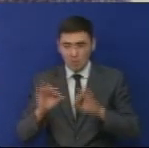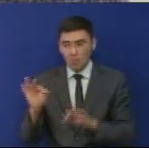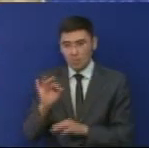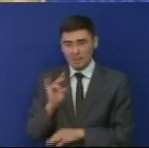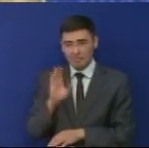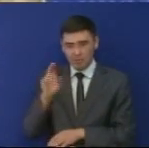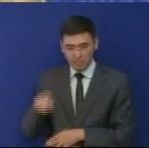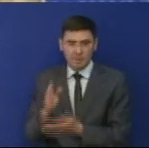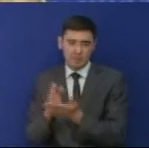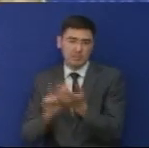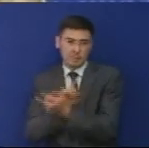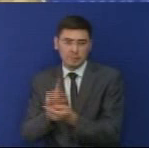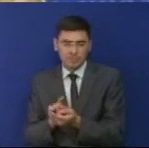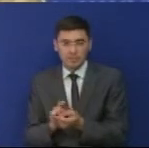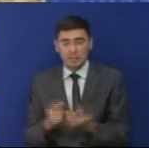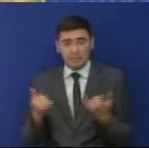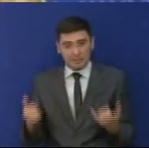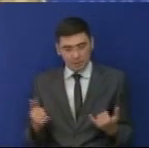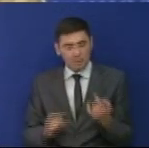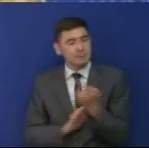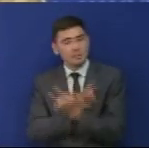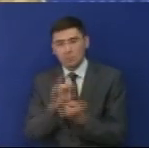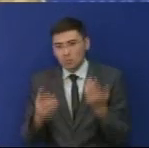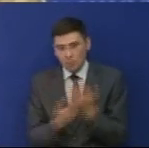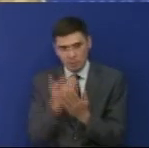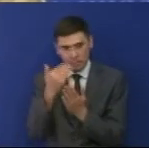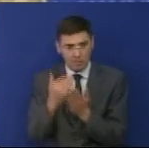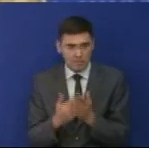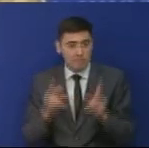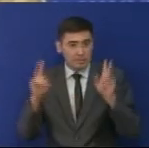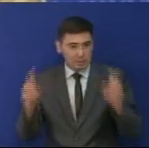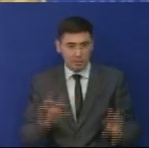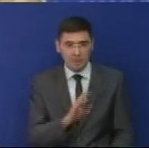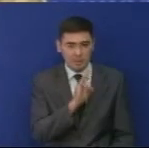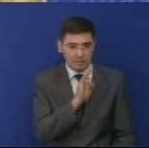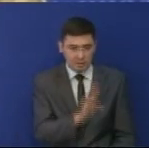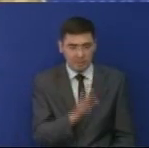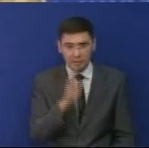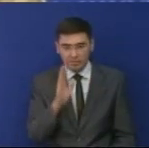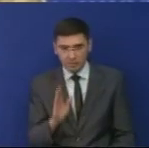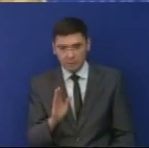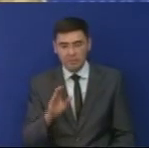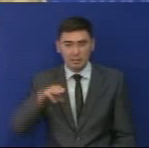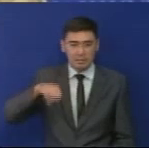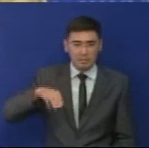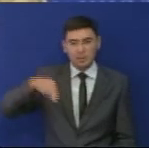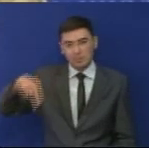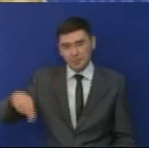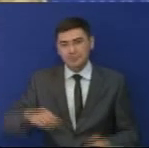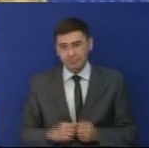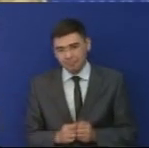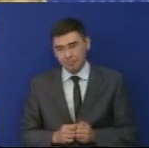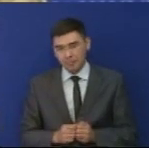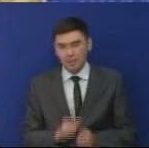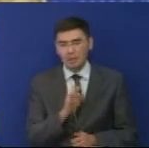изменения. Начальная военная подготовка у нас сейчас обучается по новой программе, называется «Начальная военно-техническая подготовка». И обучение